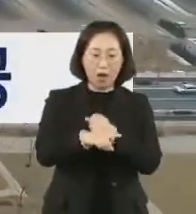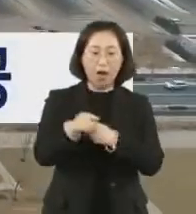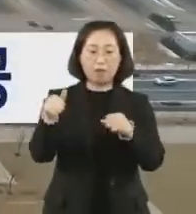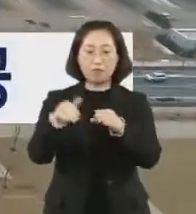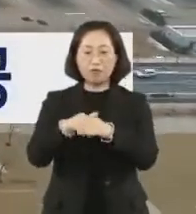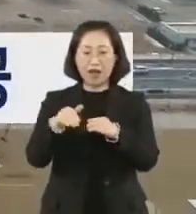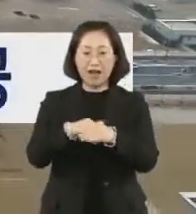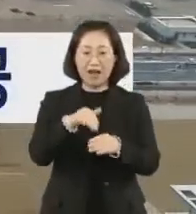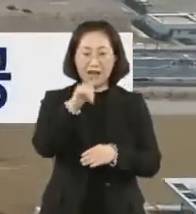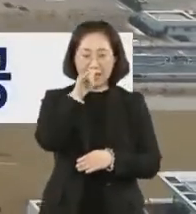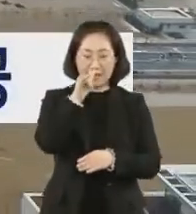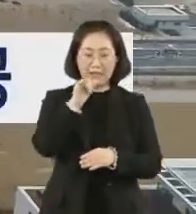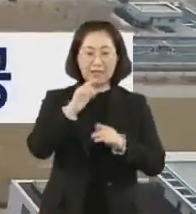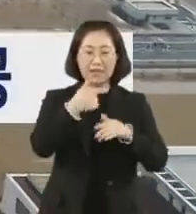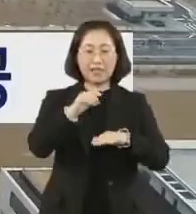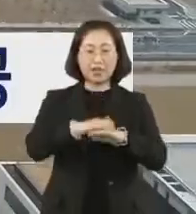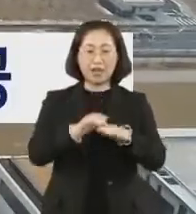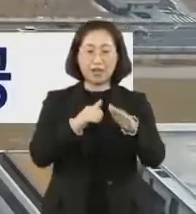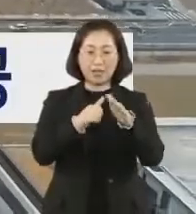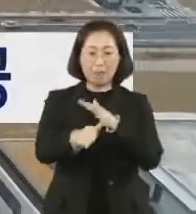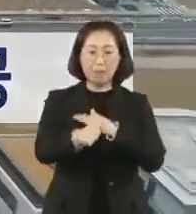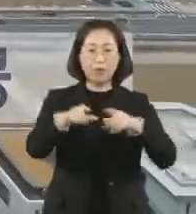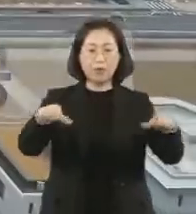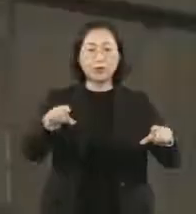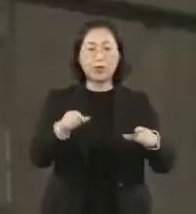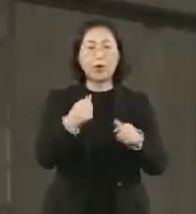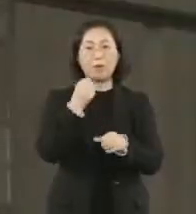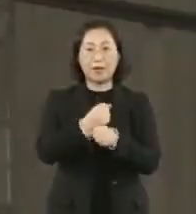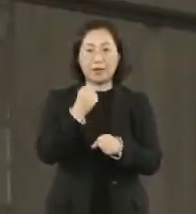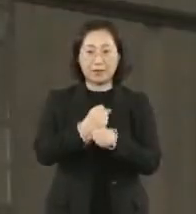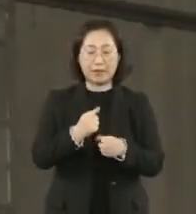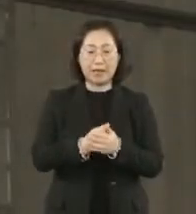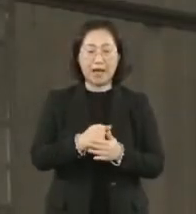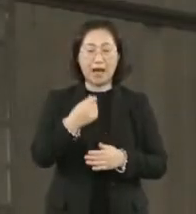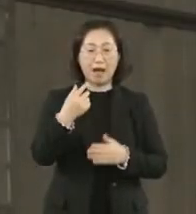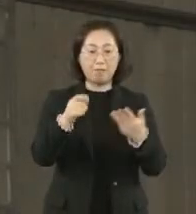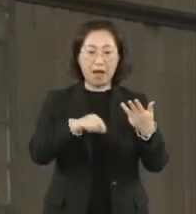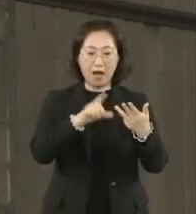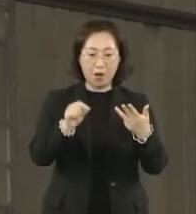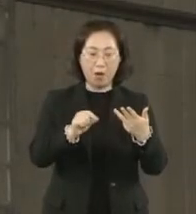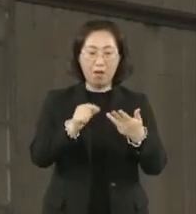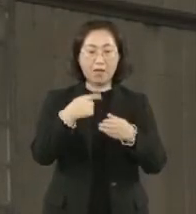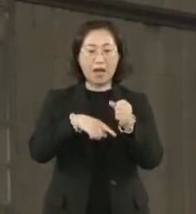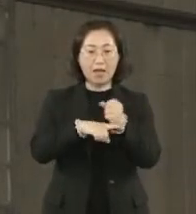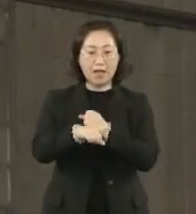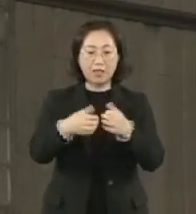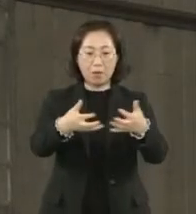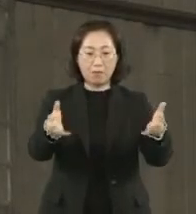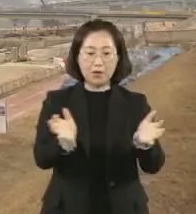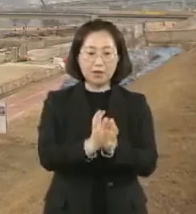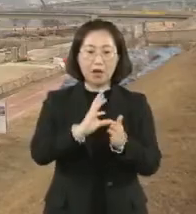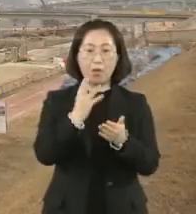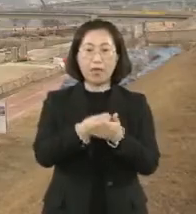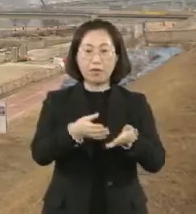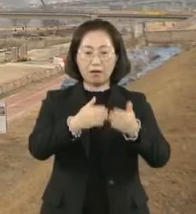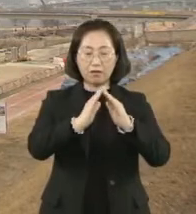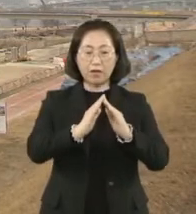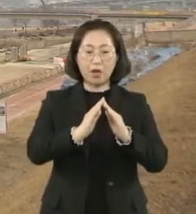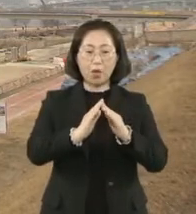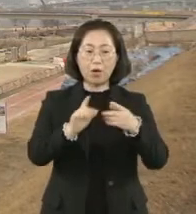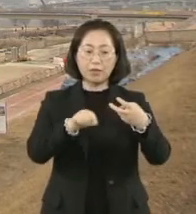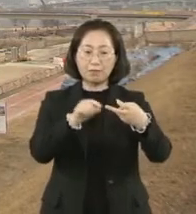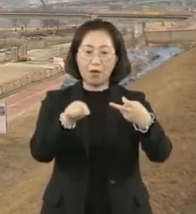문화가 숨쉬는 대전의 명소로 완성됩니다. 오는 8월 사업의 핵심인 사이언스 컴플렉스 조성이 드디어 마무리가 되고